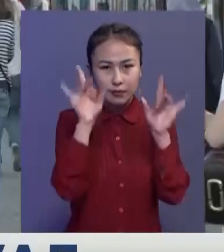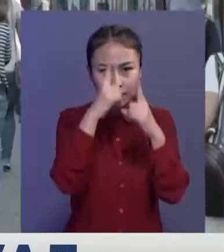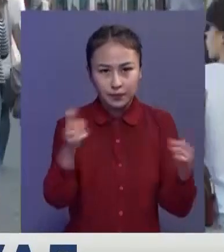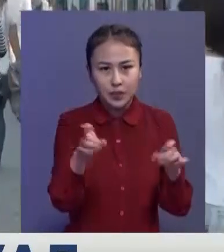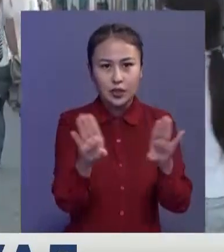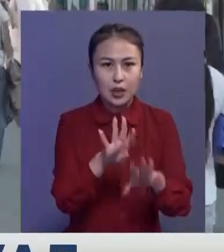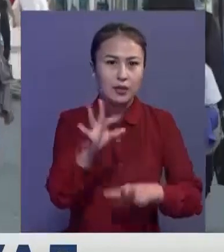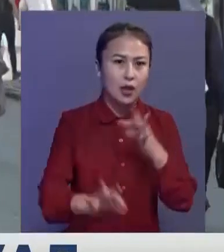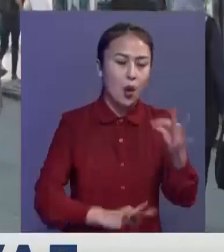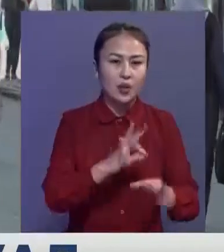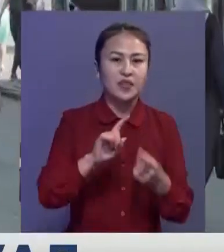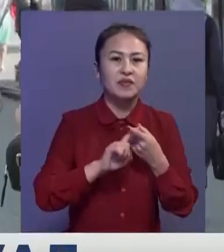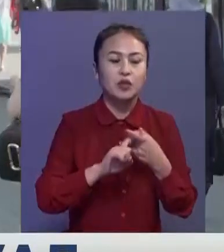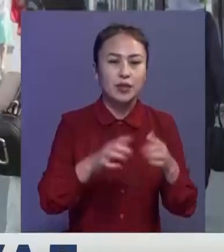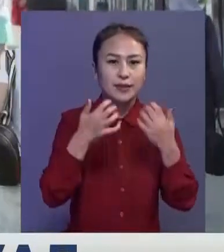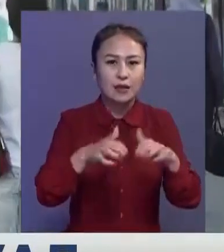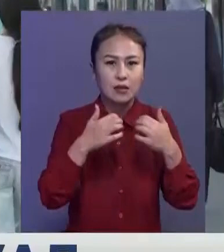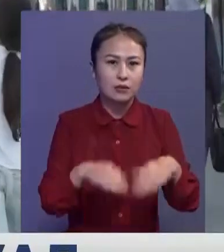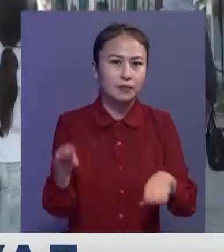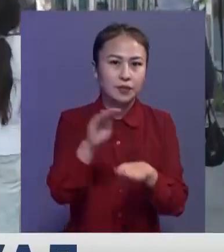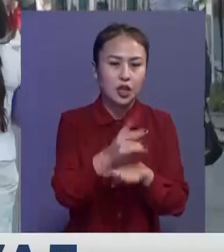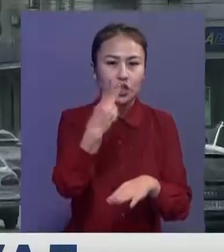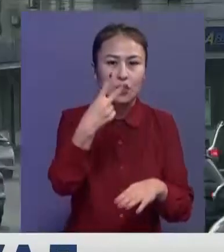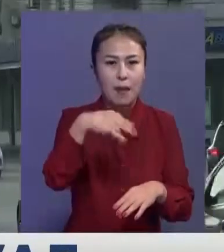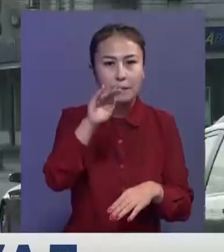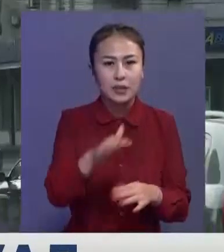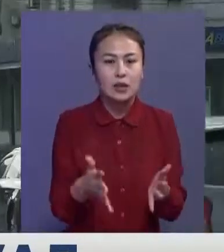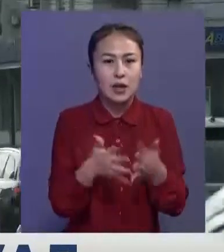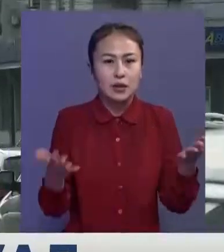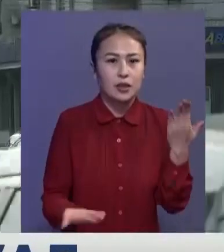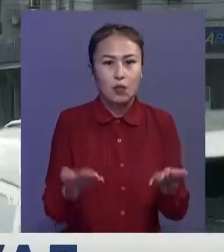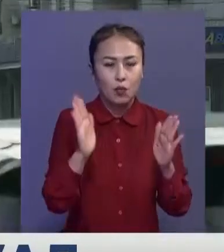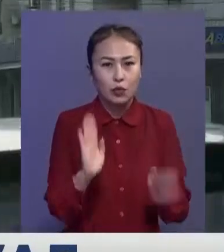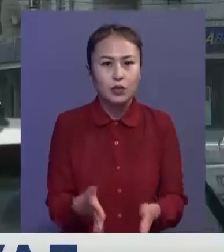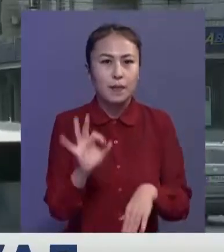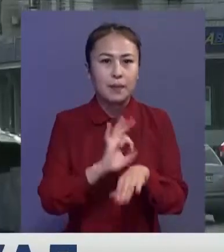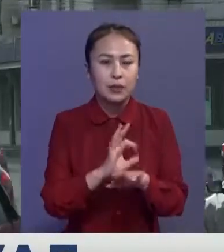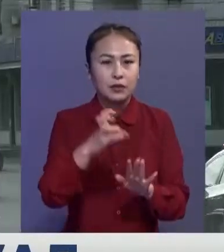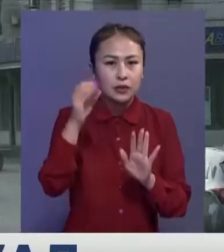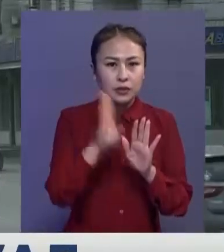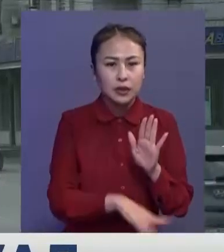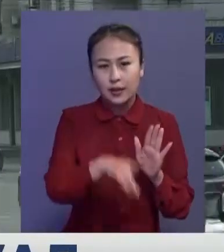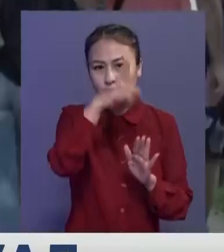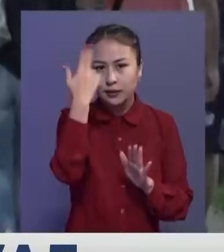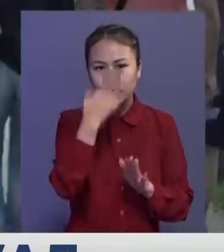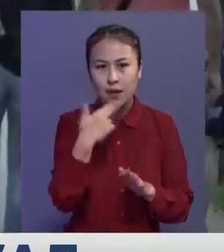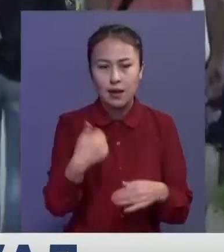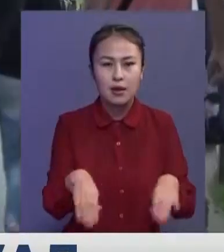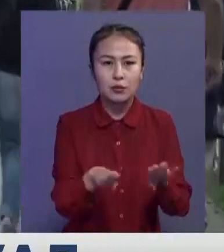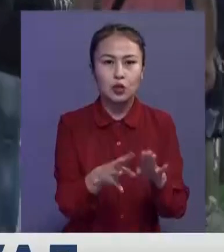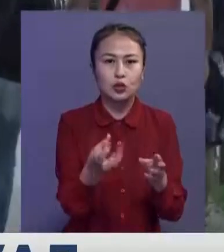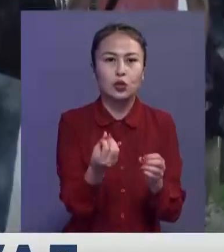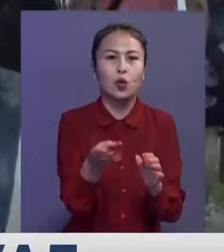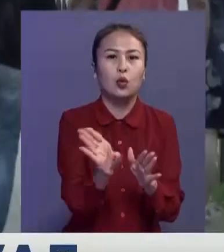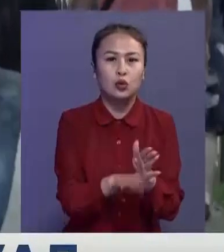елде тәулігіне вирус жұқтырғандардың саны 20 мыңнан асатын болса, ахуал көктемдегі Италиядағы жағдайдан да